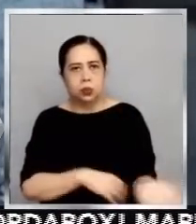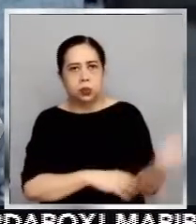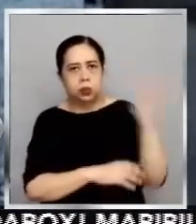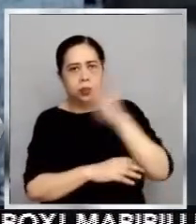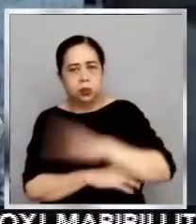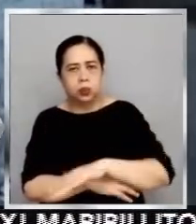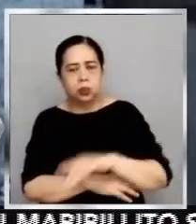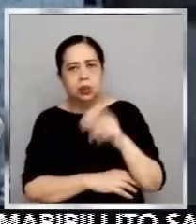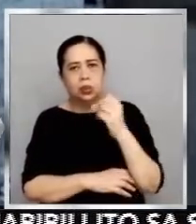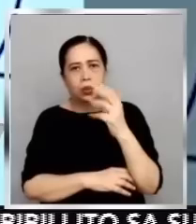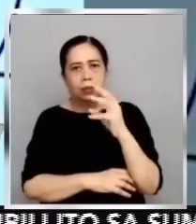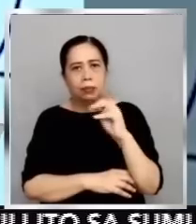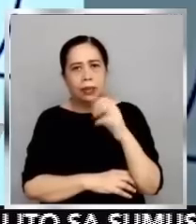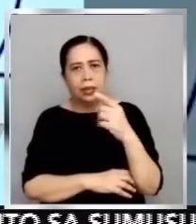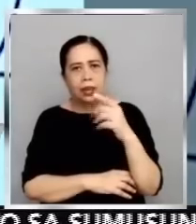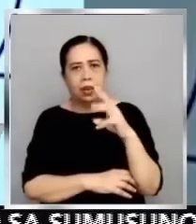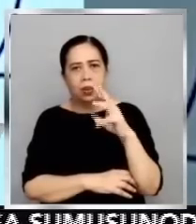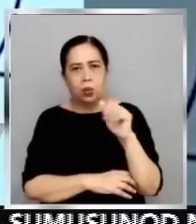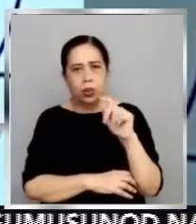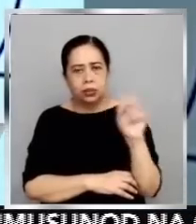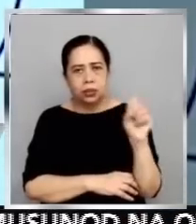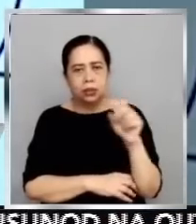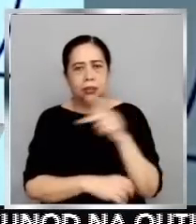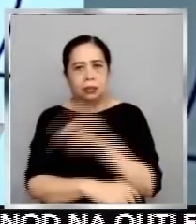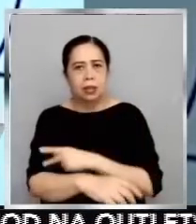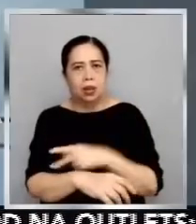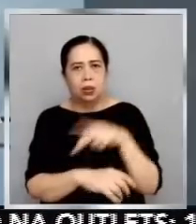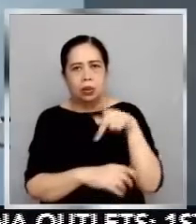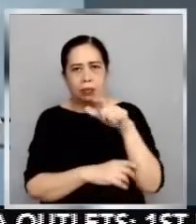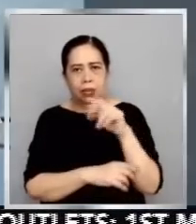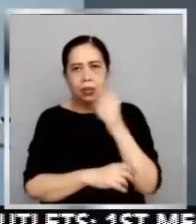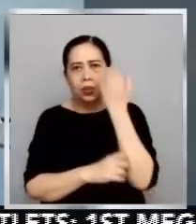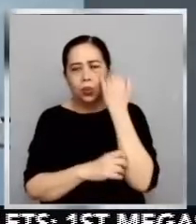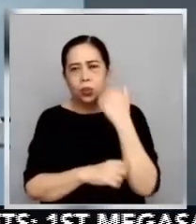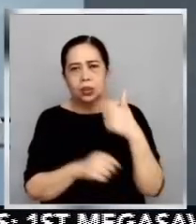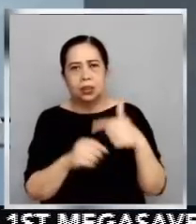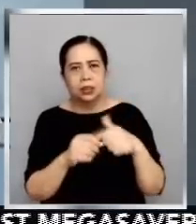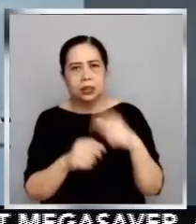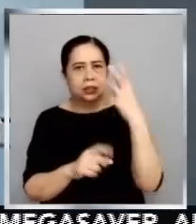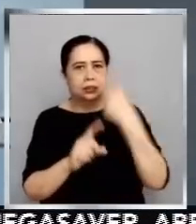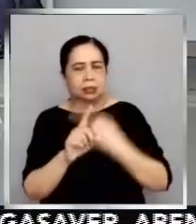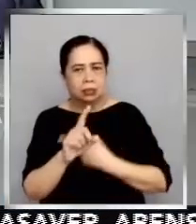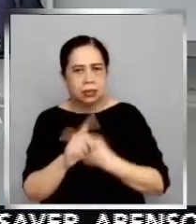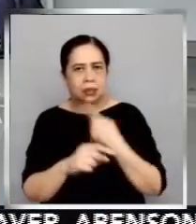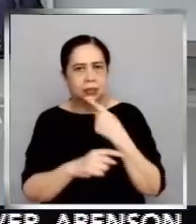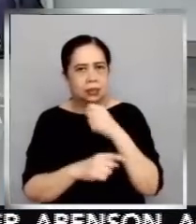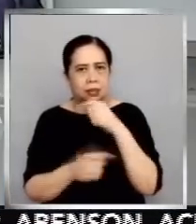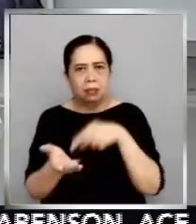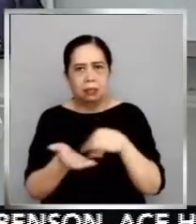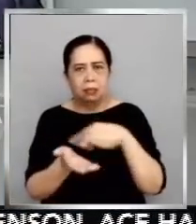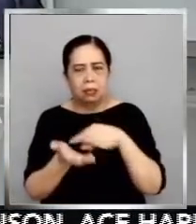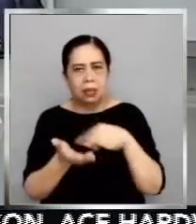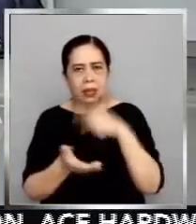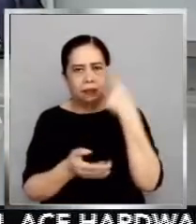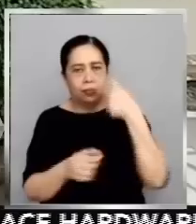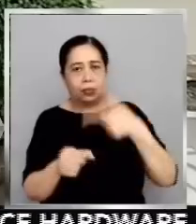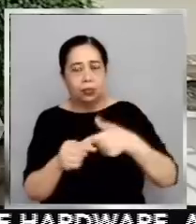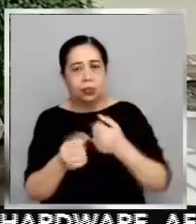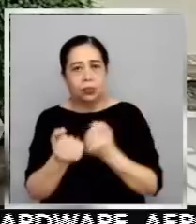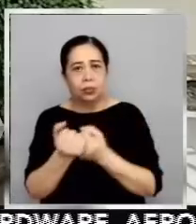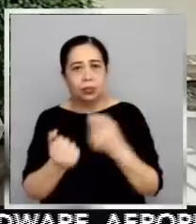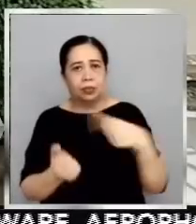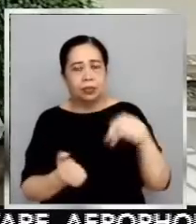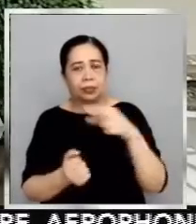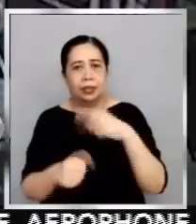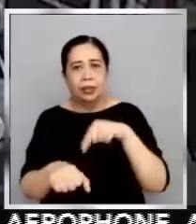12 megawatt power plant. Kulang kasi sa krudo dahil 6 na buwan na anilang di nagbabayad para sa fuel subsidy ang National